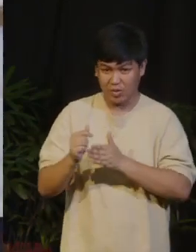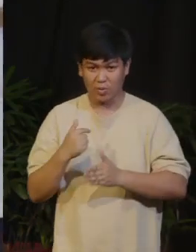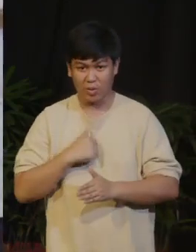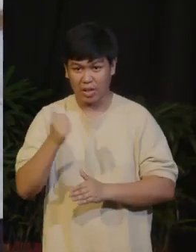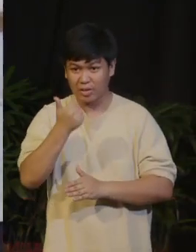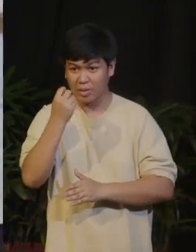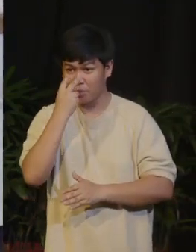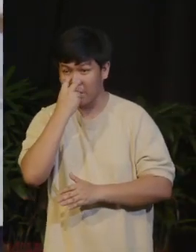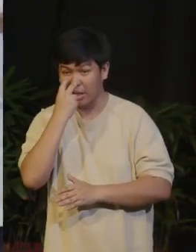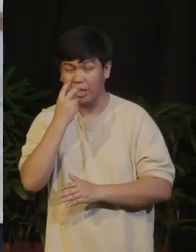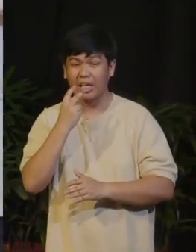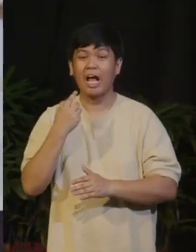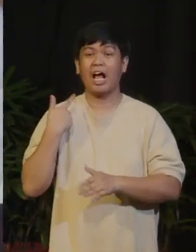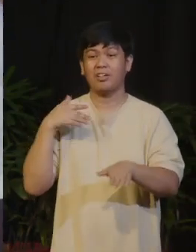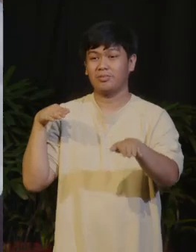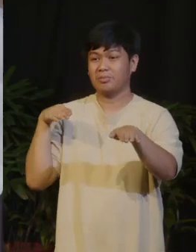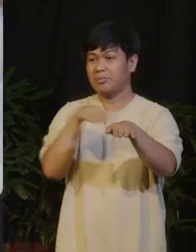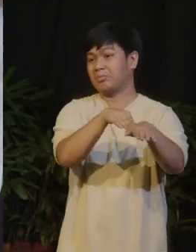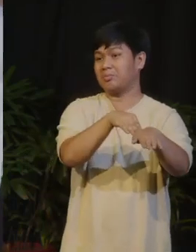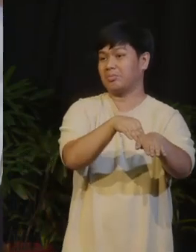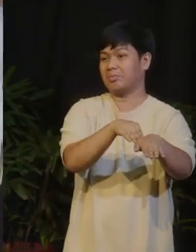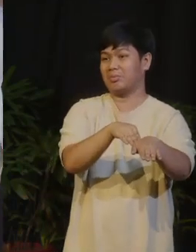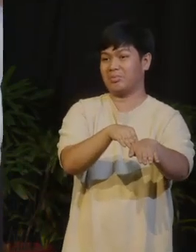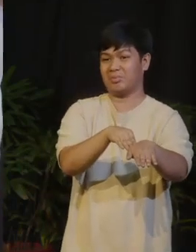tinutukoy ng ating Panginoon dito